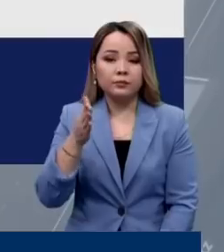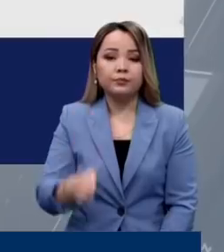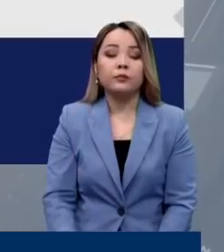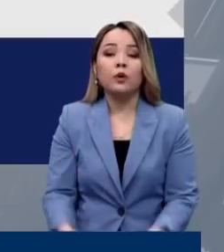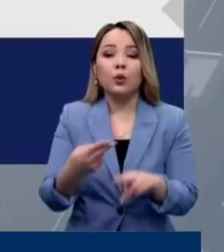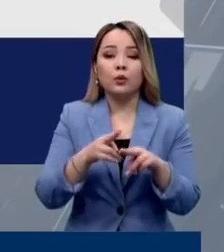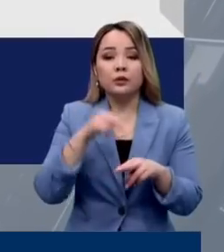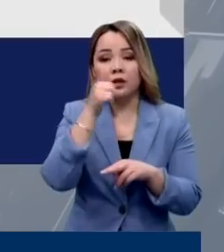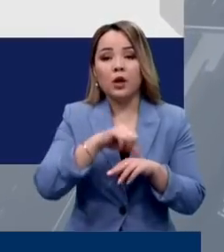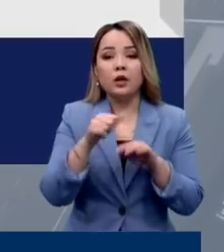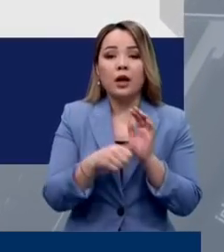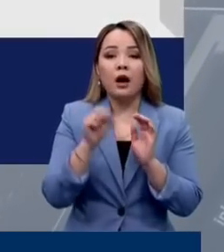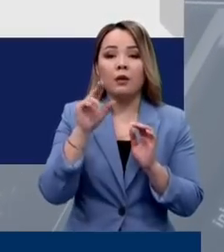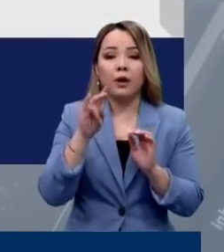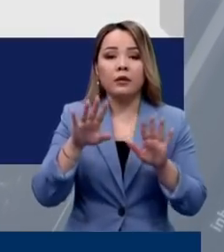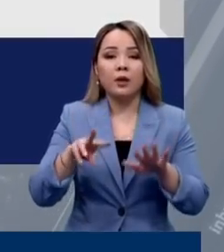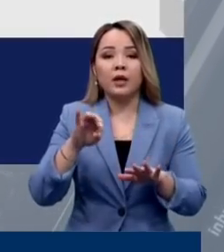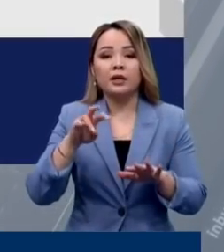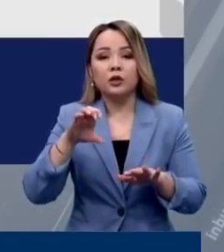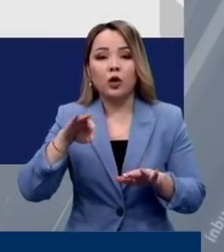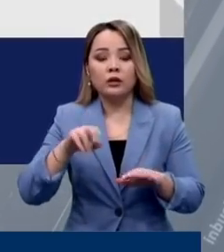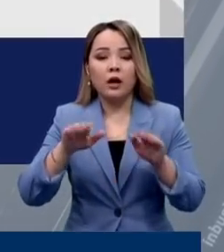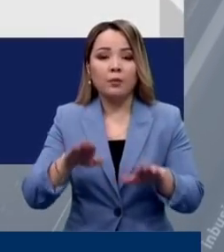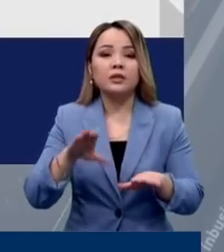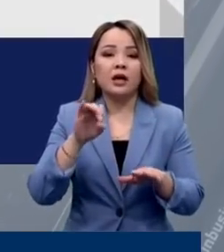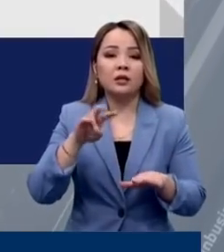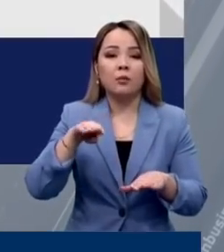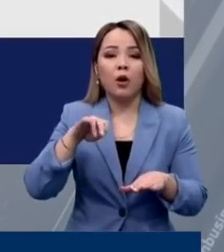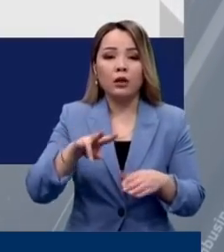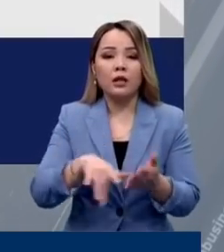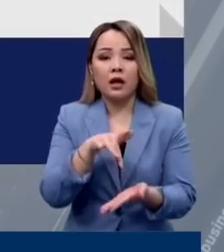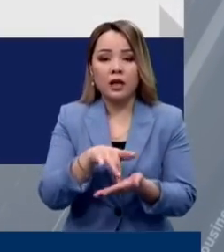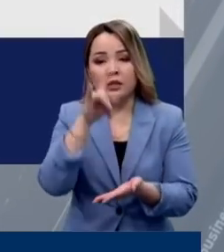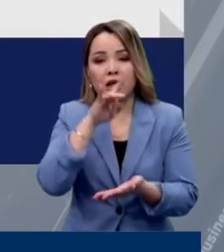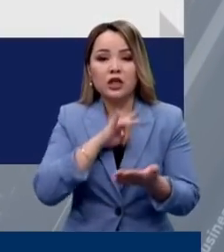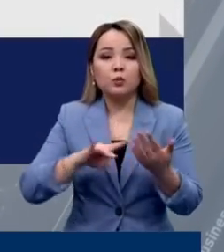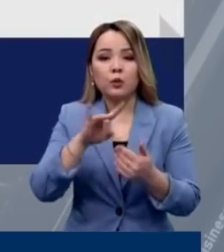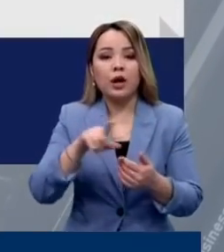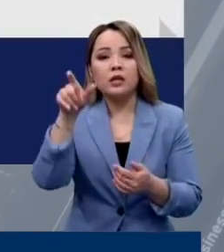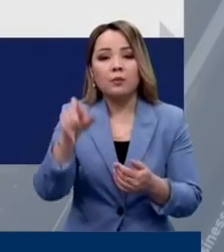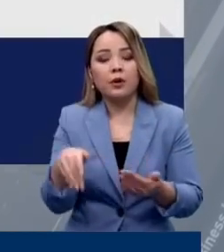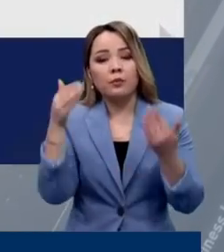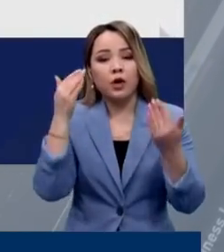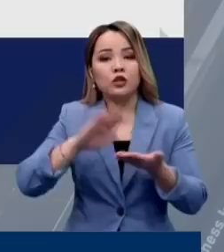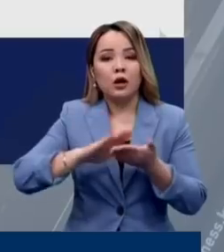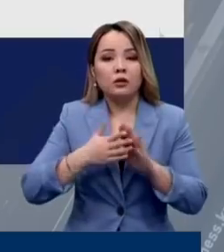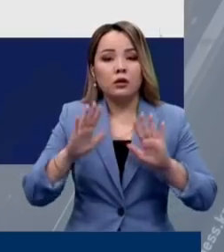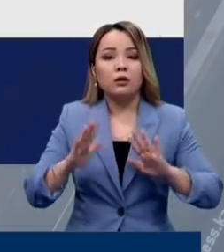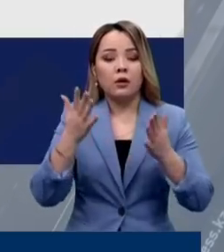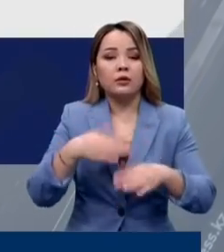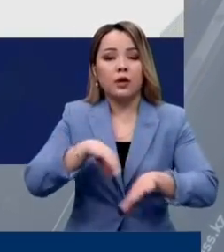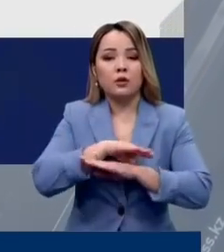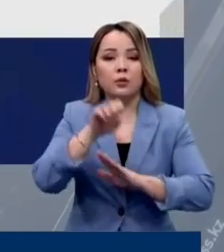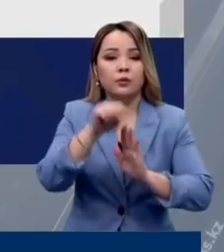Осы жылдың 16 ақпанында Миннесота штатының Сент-Пол қаласында Қазақстан Республикасының азаматы белгісіз жағдайда қаза тапты.